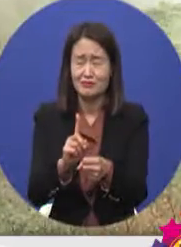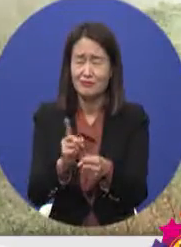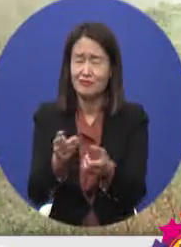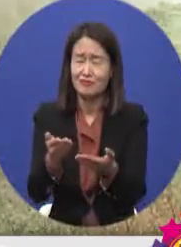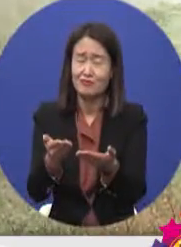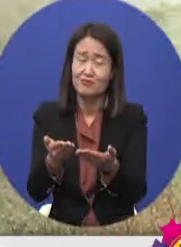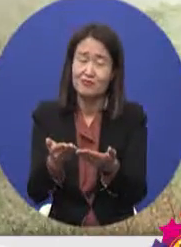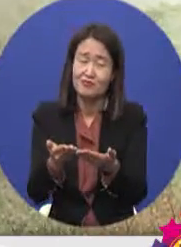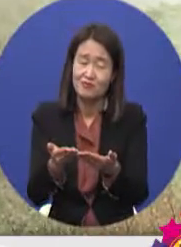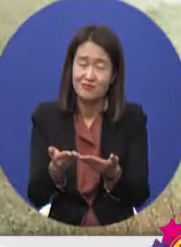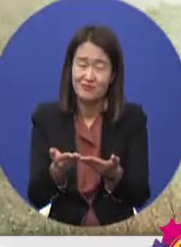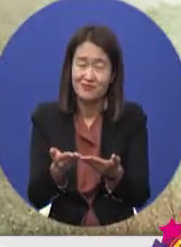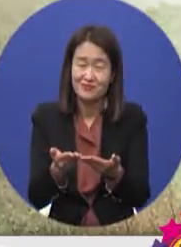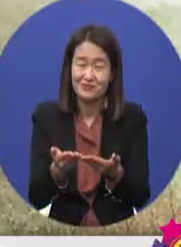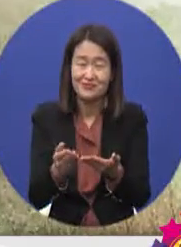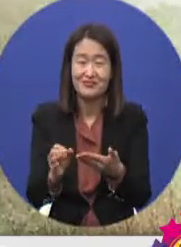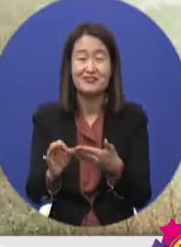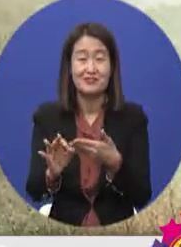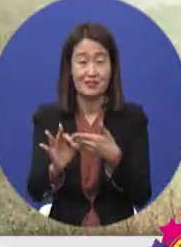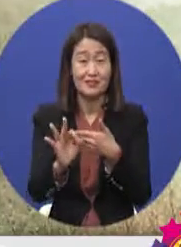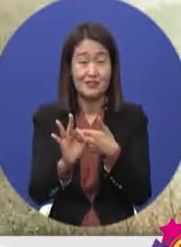말을 해준다면